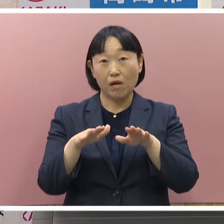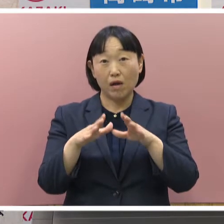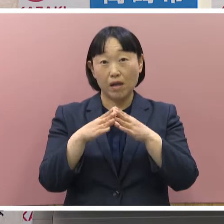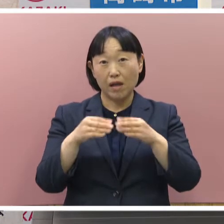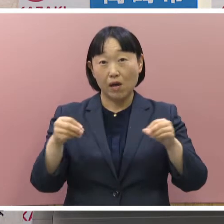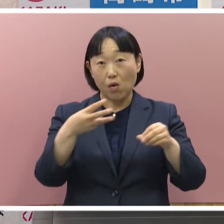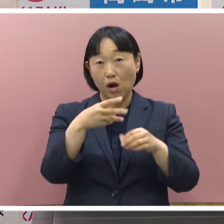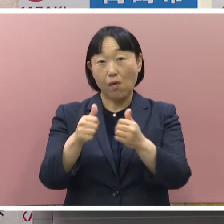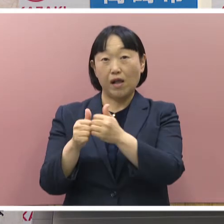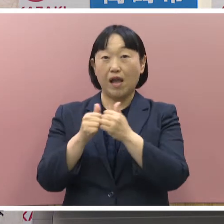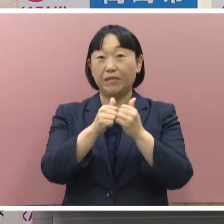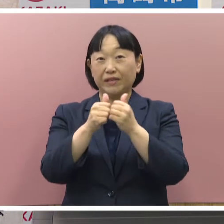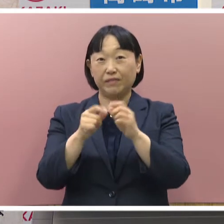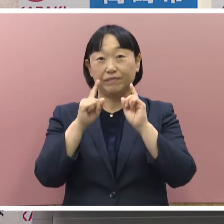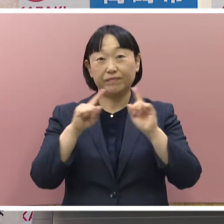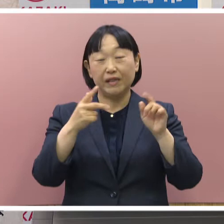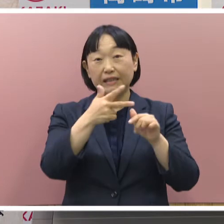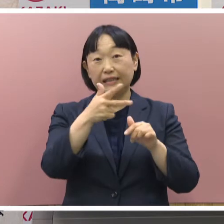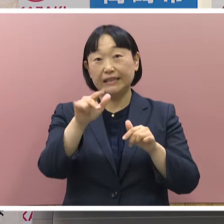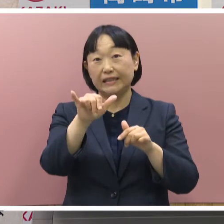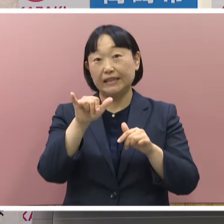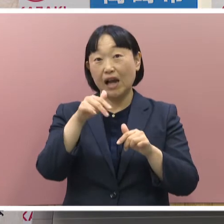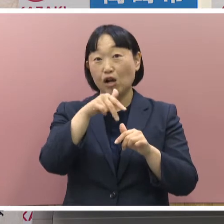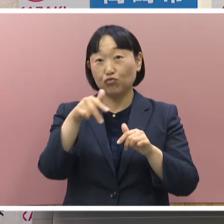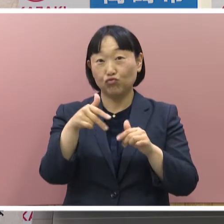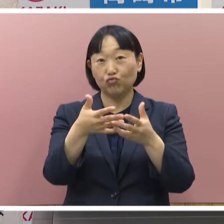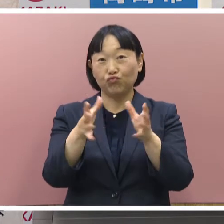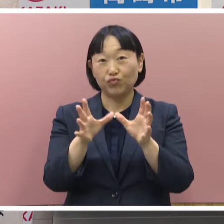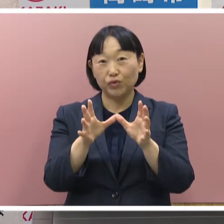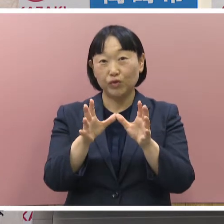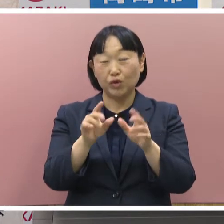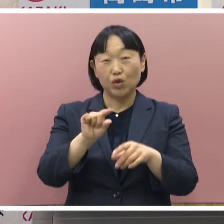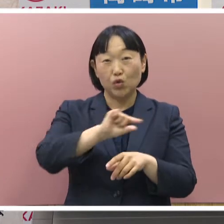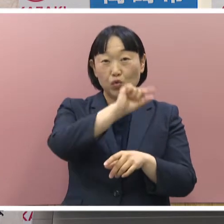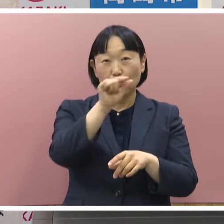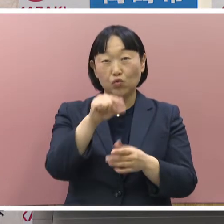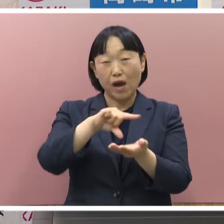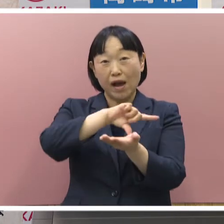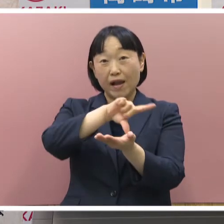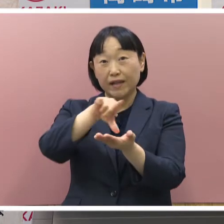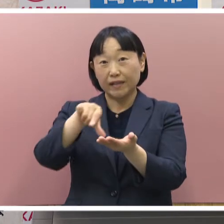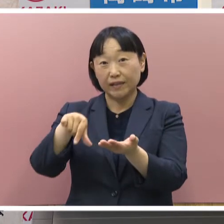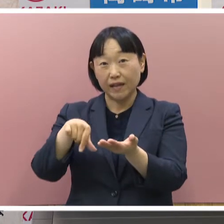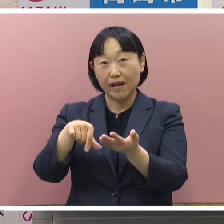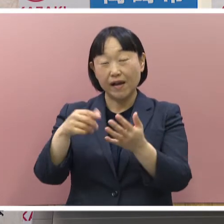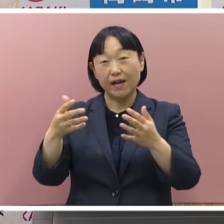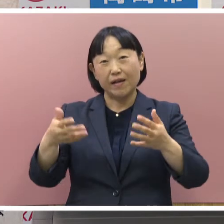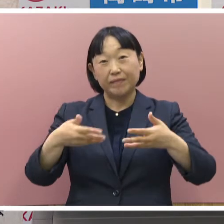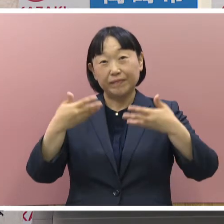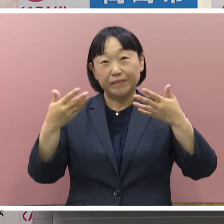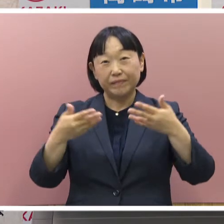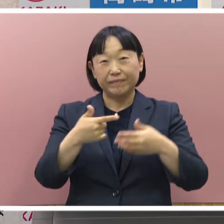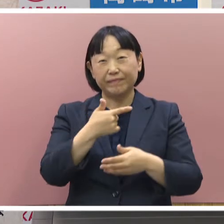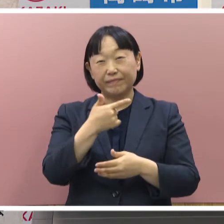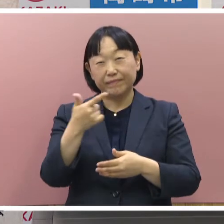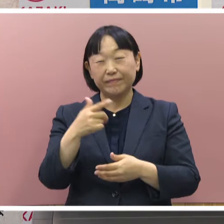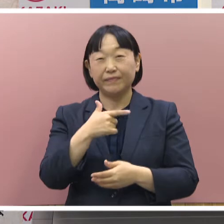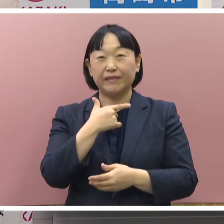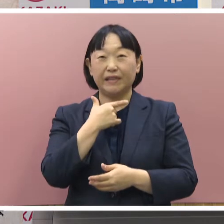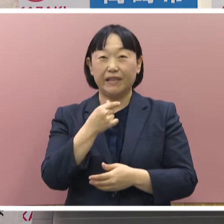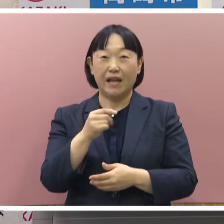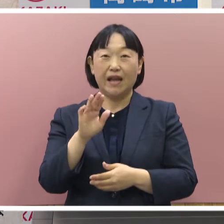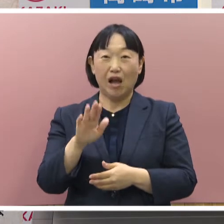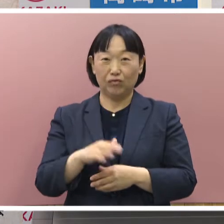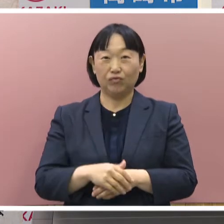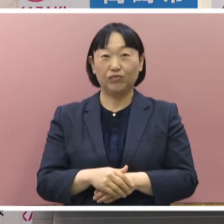サミットやジャズストリートなども開催をされ、クルワエリアを中心に大きなにぎわいが期待できます。行